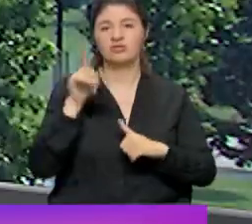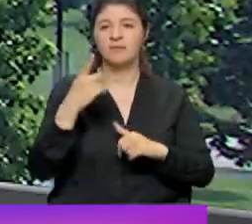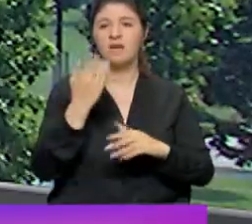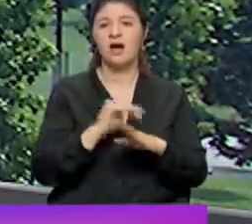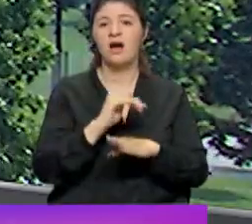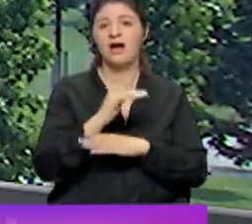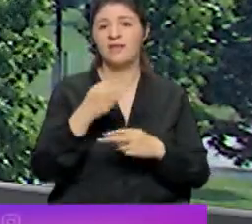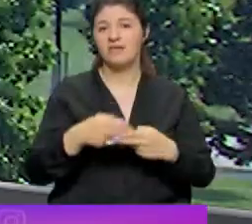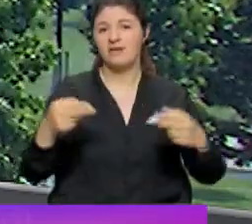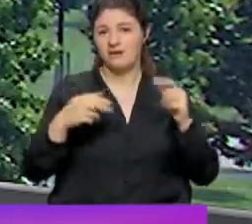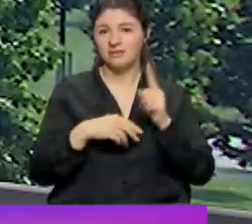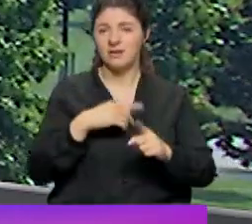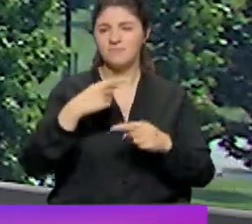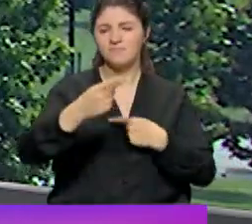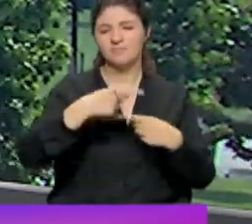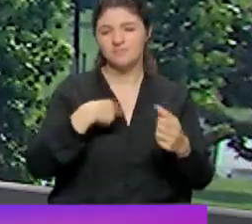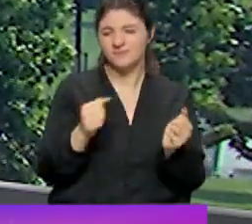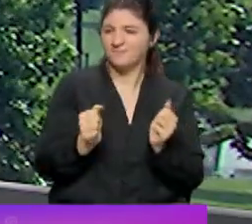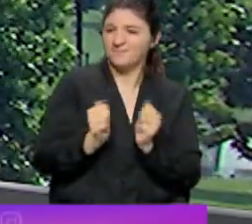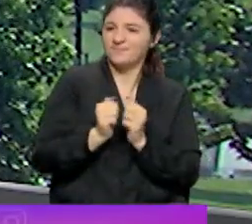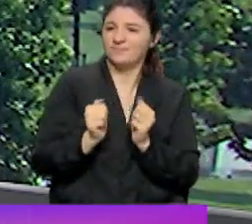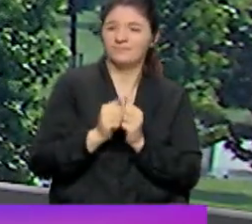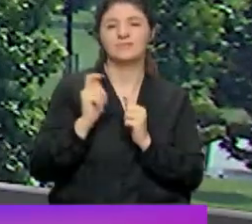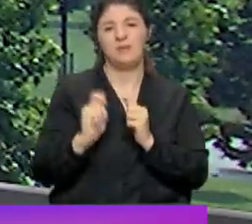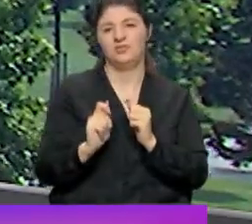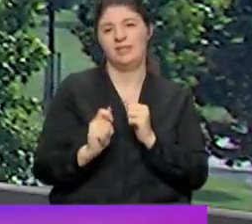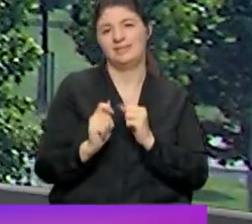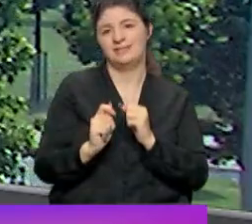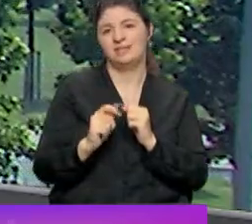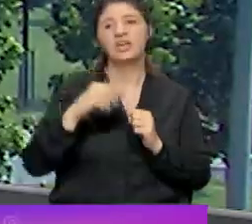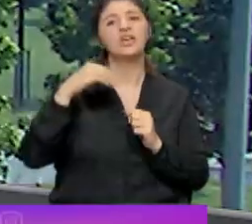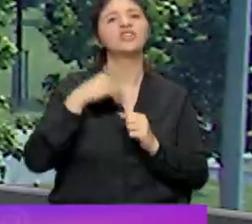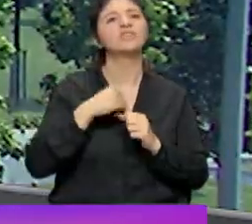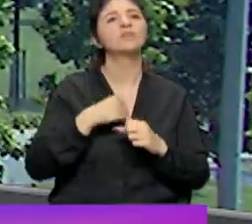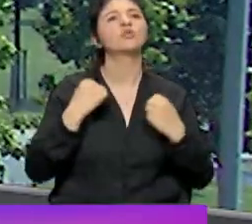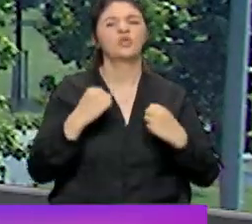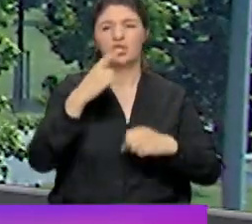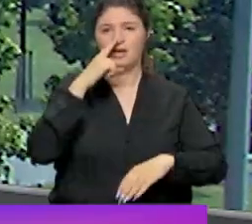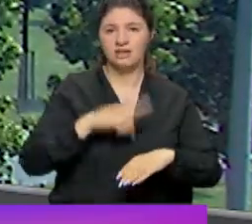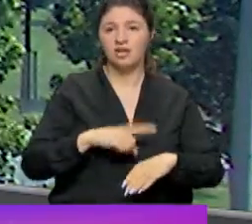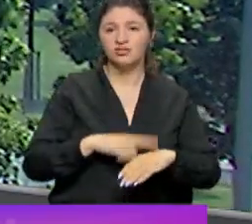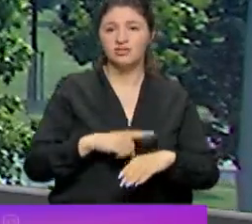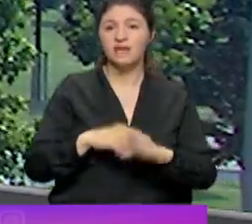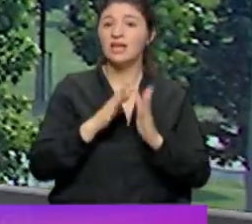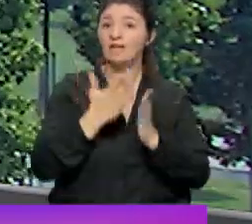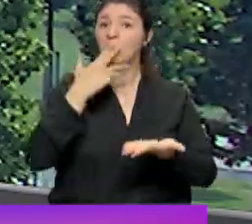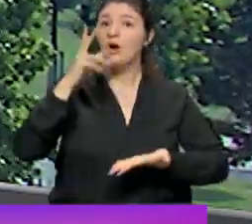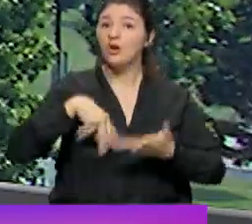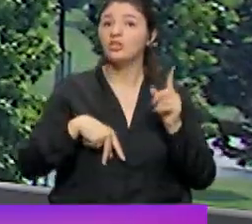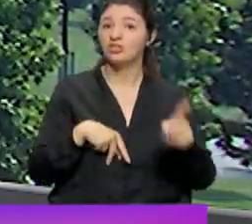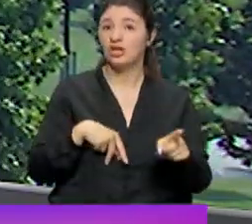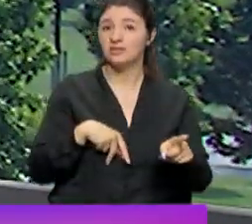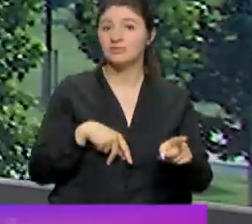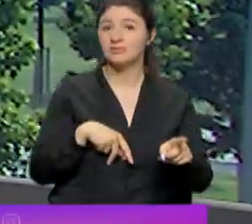hikayesi birbirimize yaşlanacağız o içimizdeki güce inanacağız kitaplar